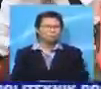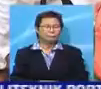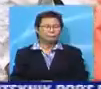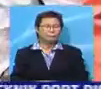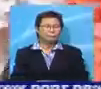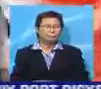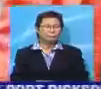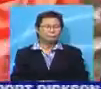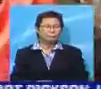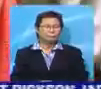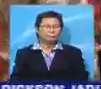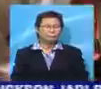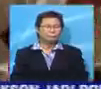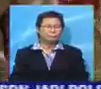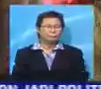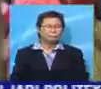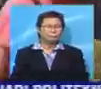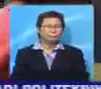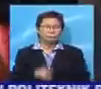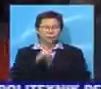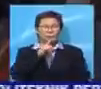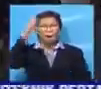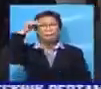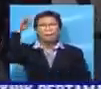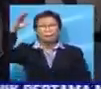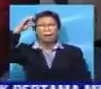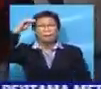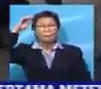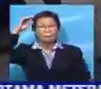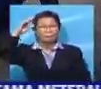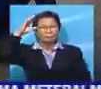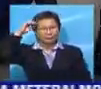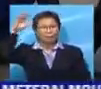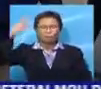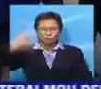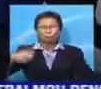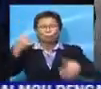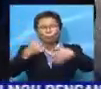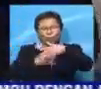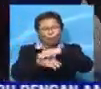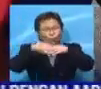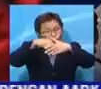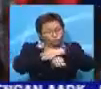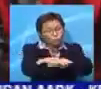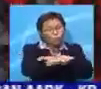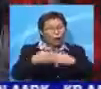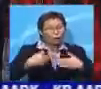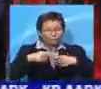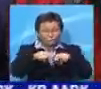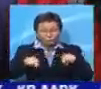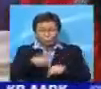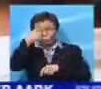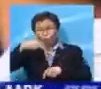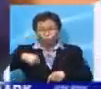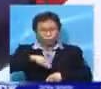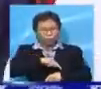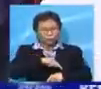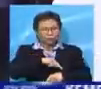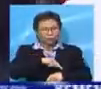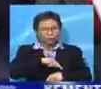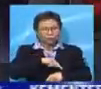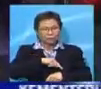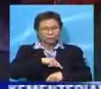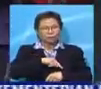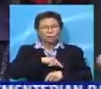Bang. Bang, sebenarnya saya dah masuk ke dalam sebab kata ada kawasan untuk kita boleh main